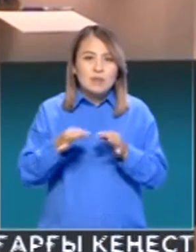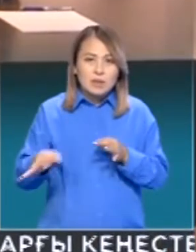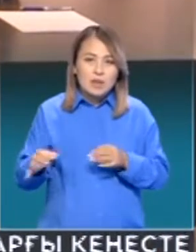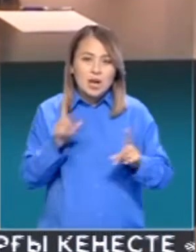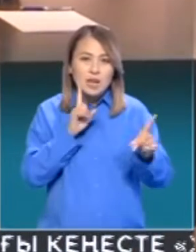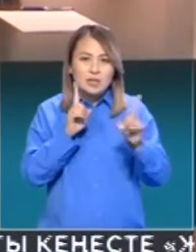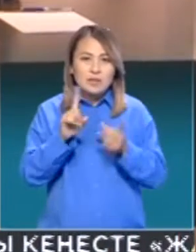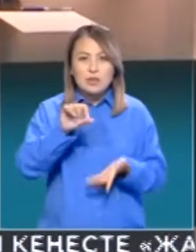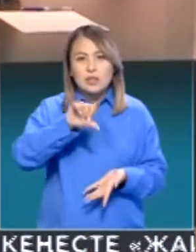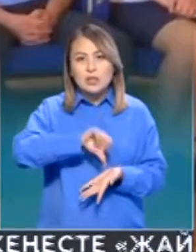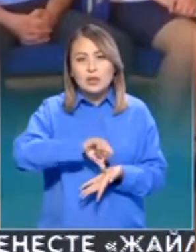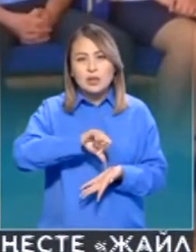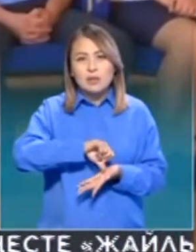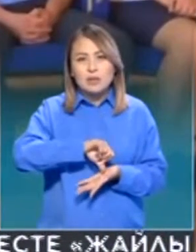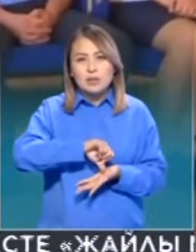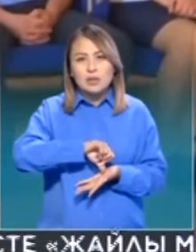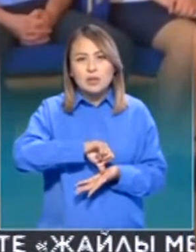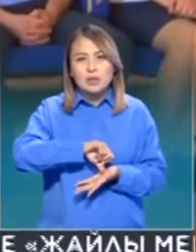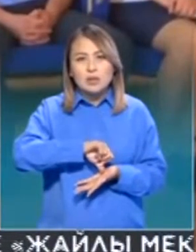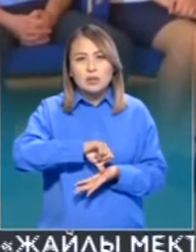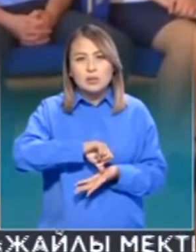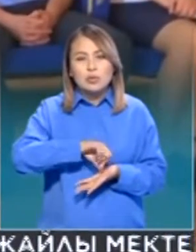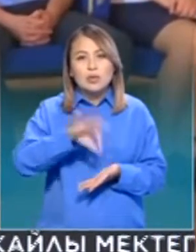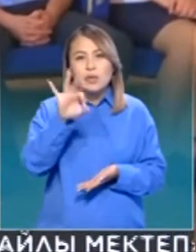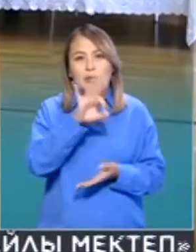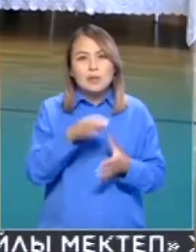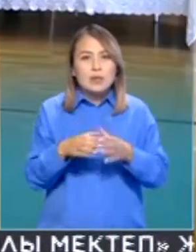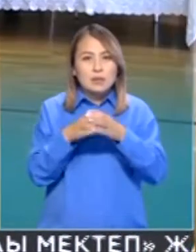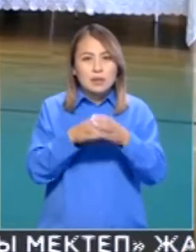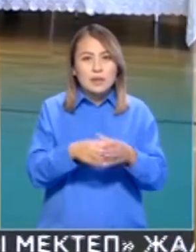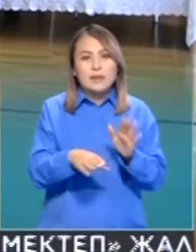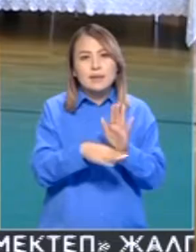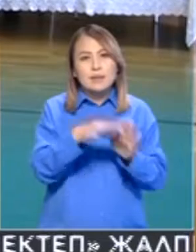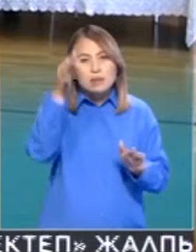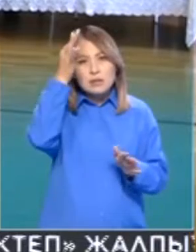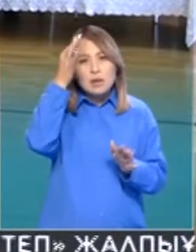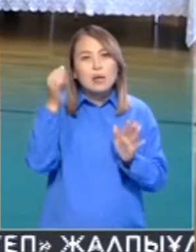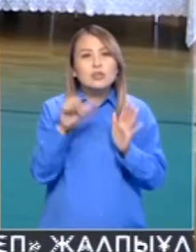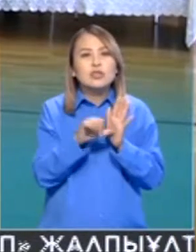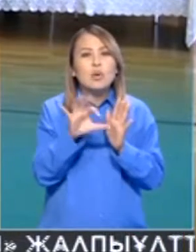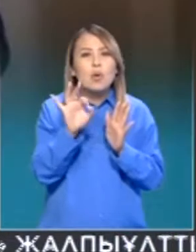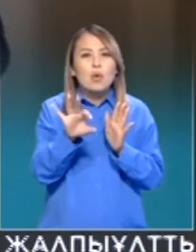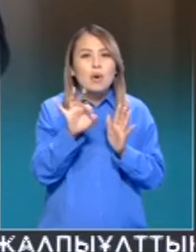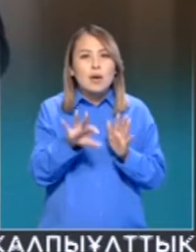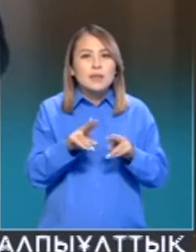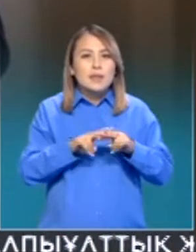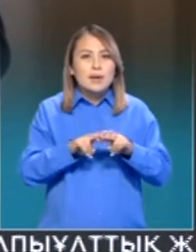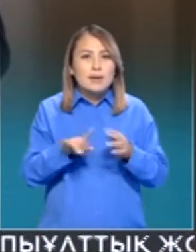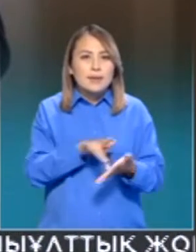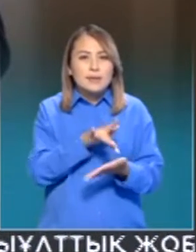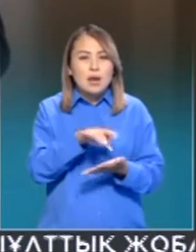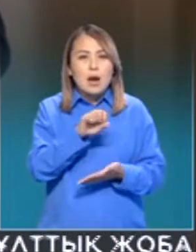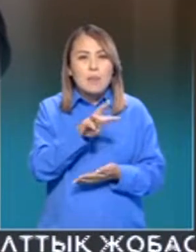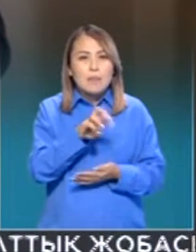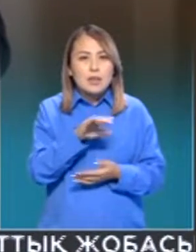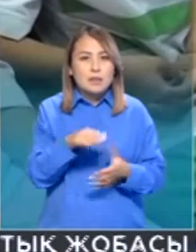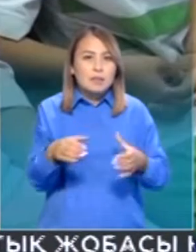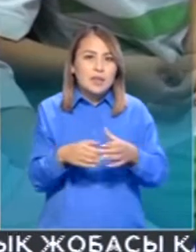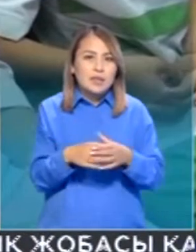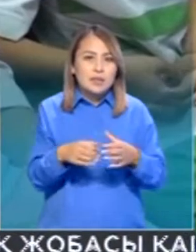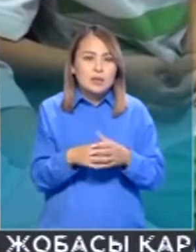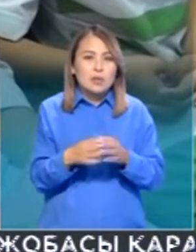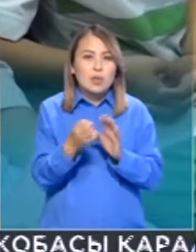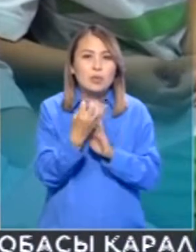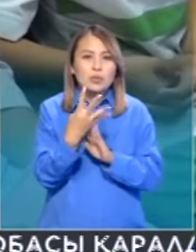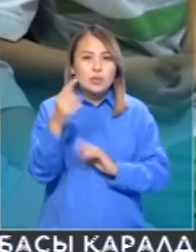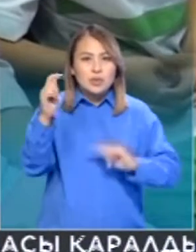аумақтық филиалдарының конференцияларына қатысу үшін делегаттар сайланды. Еске салсақ, 6 қазанда Астана қаласында Аманат партиясының